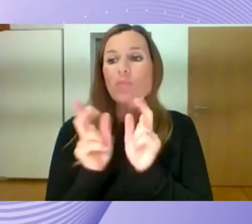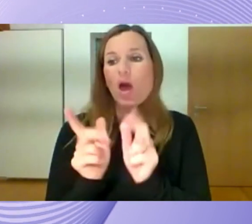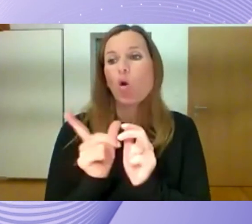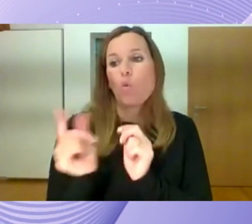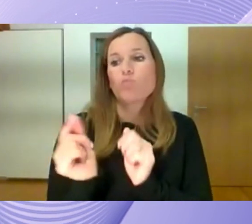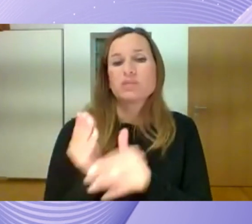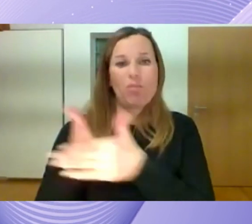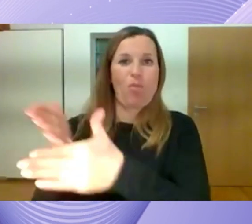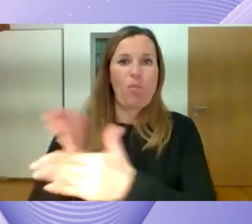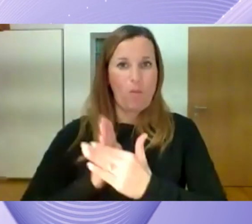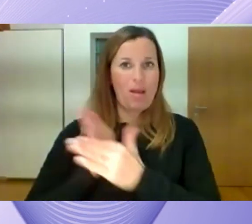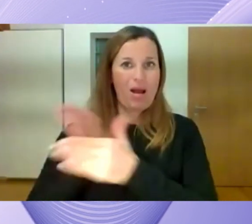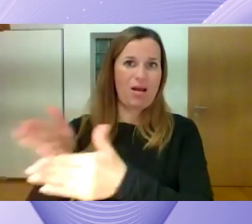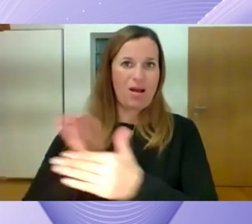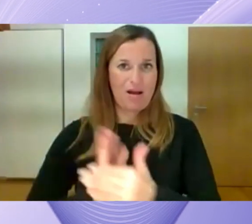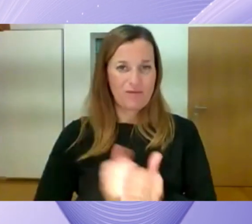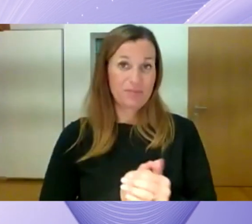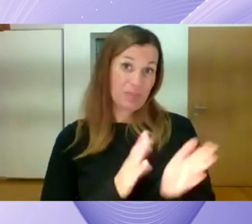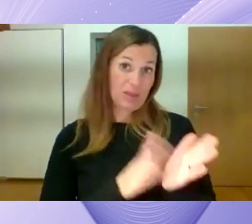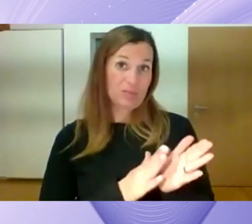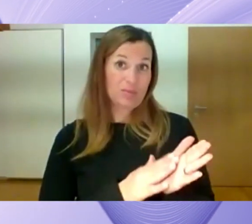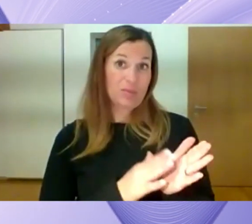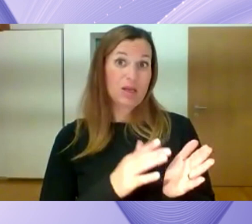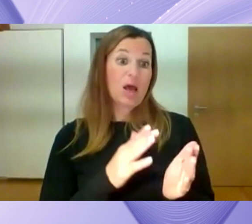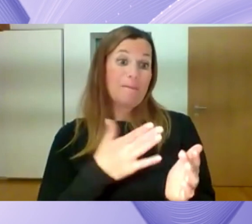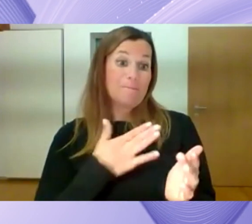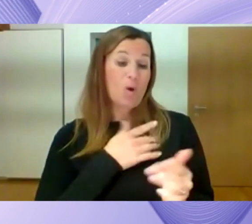moji mami, se pravi za staro mamo govorim,